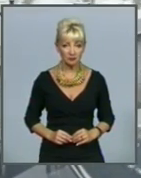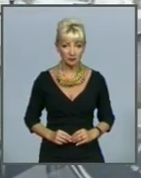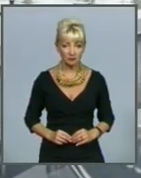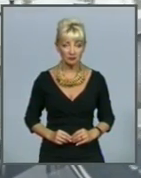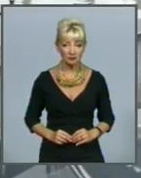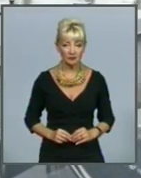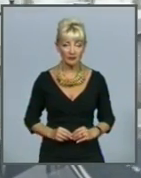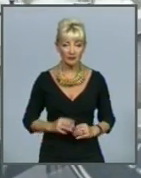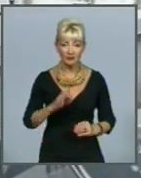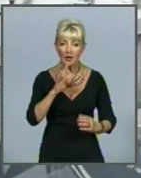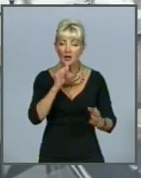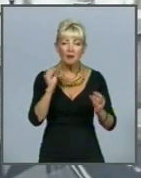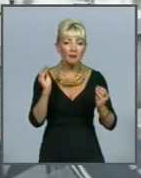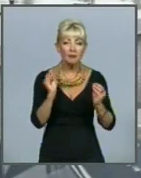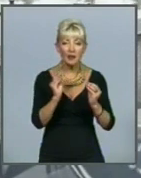Постоянно